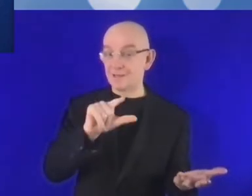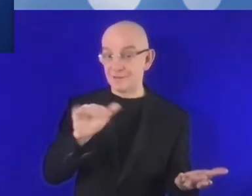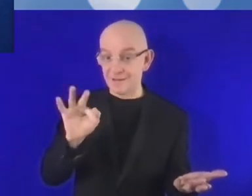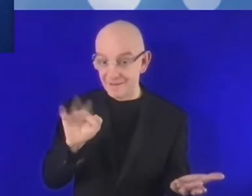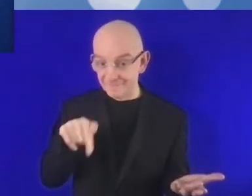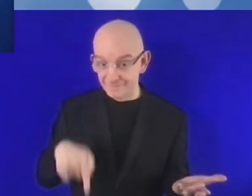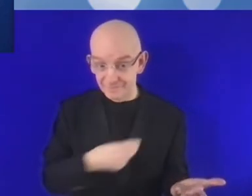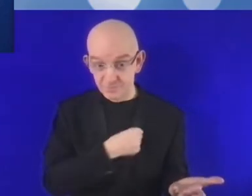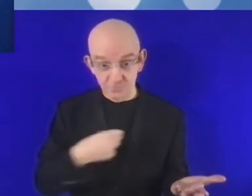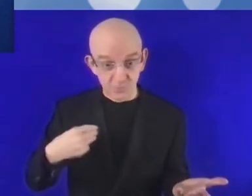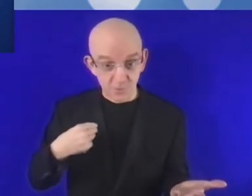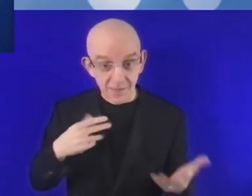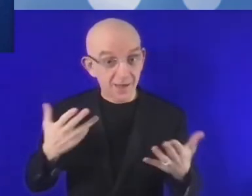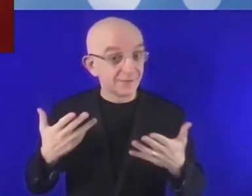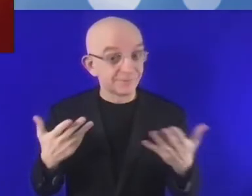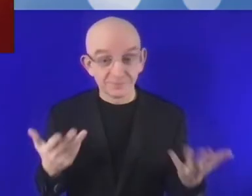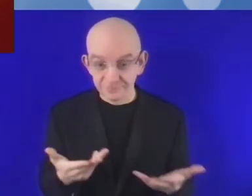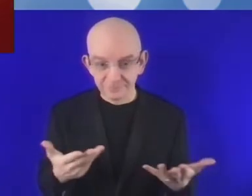هذا المنتدى